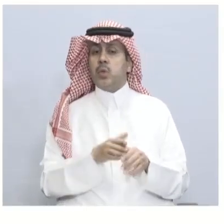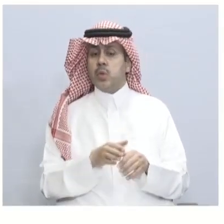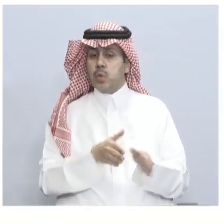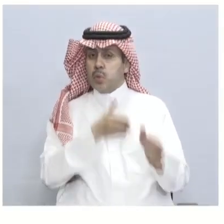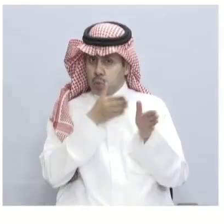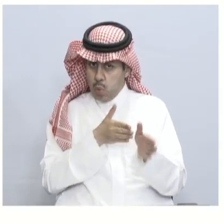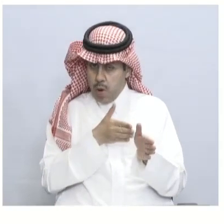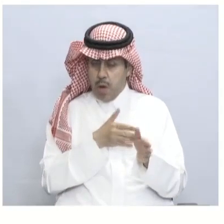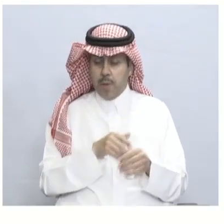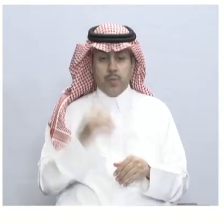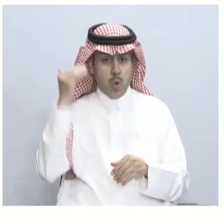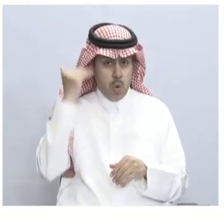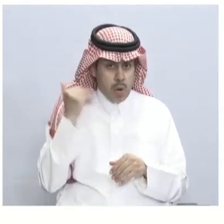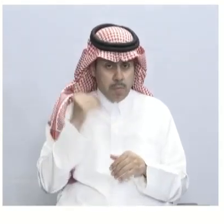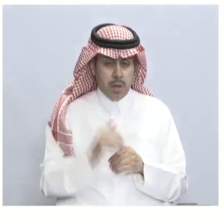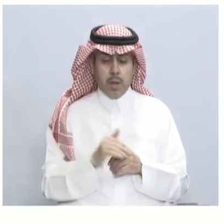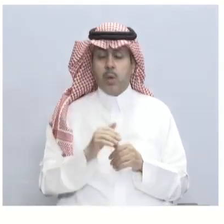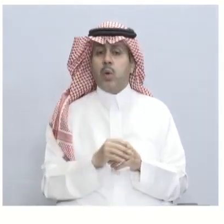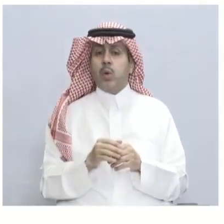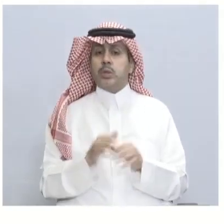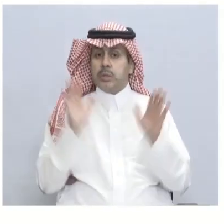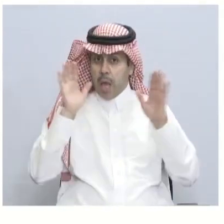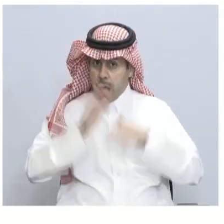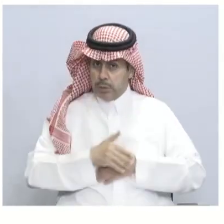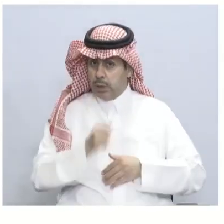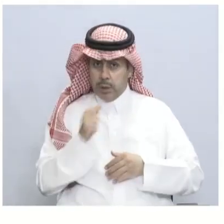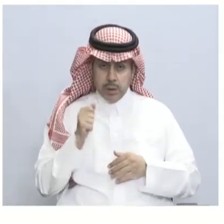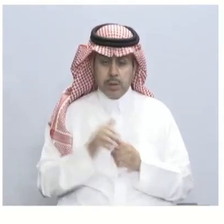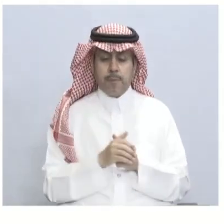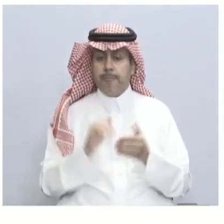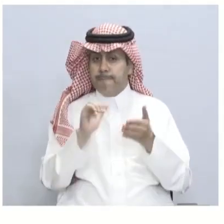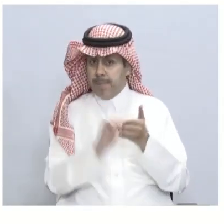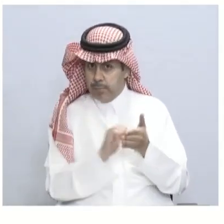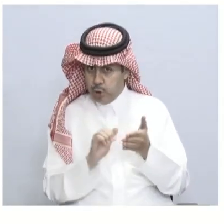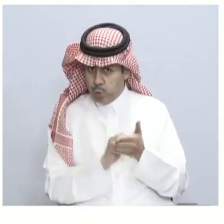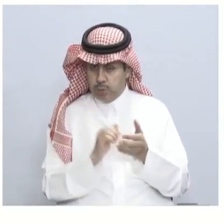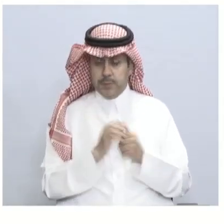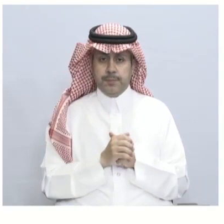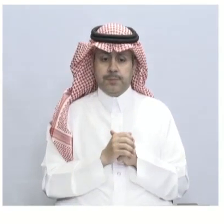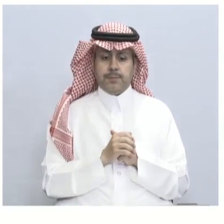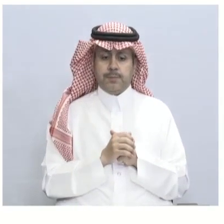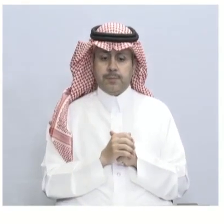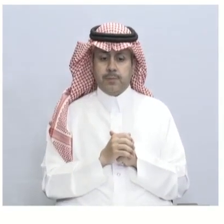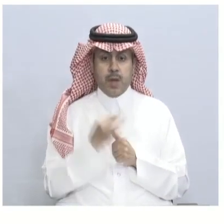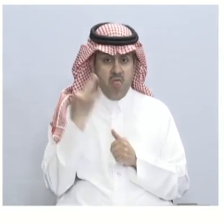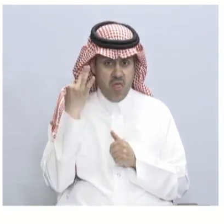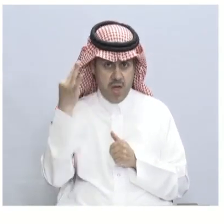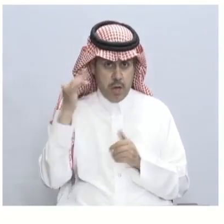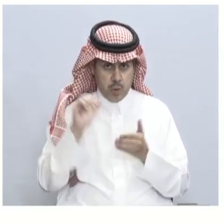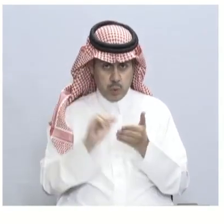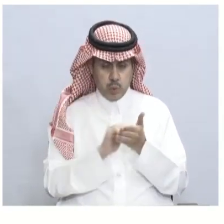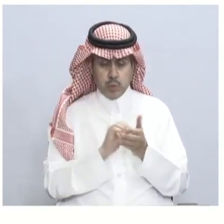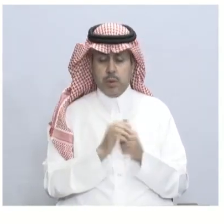للمراه حضور صلاه العيد بشروط الاتيه ذكرنا ثلاثه شروط